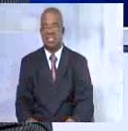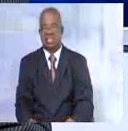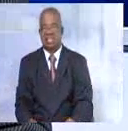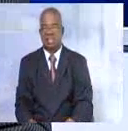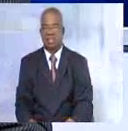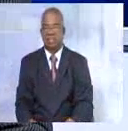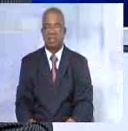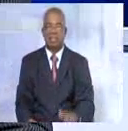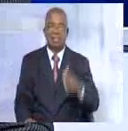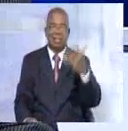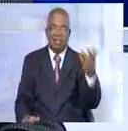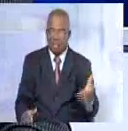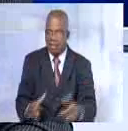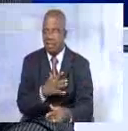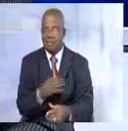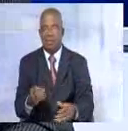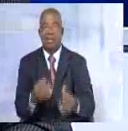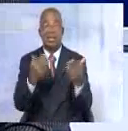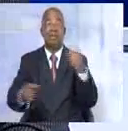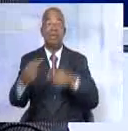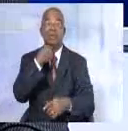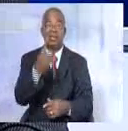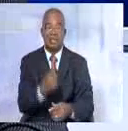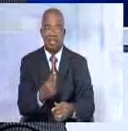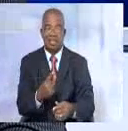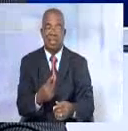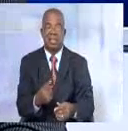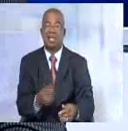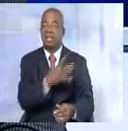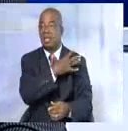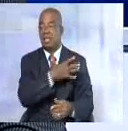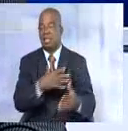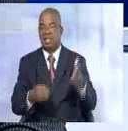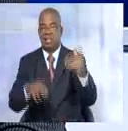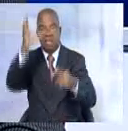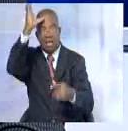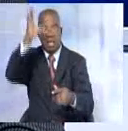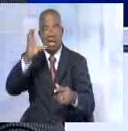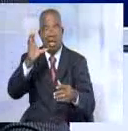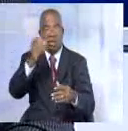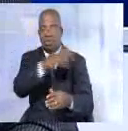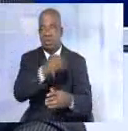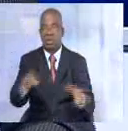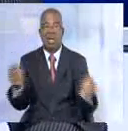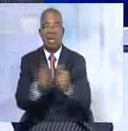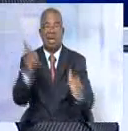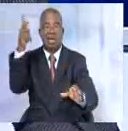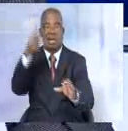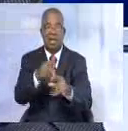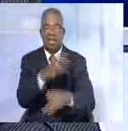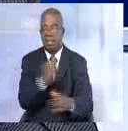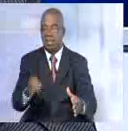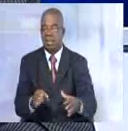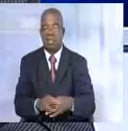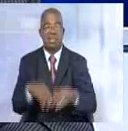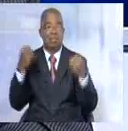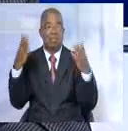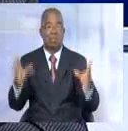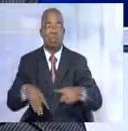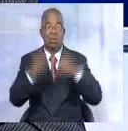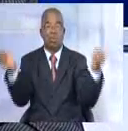Des concertations nationales se tiennent depuis quelques jours en République démocratique du Congo avec la participation de plusieurs